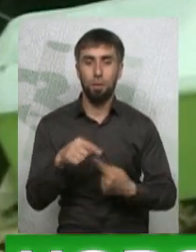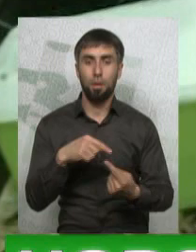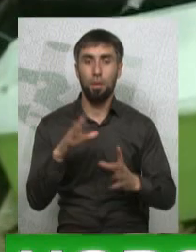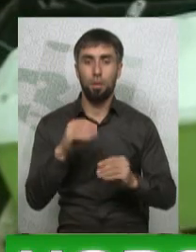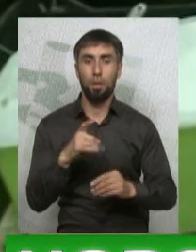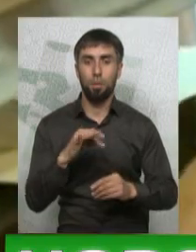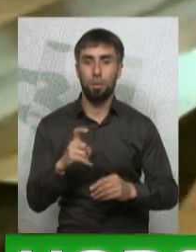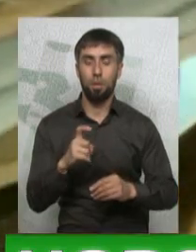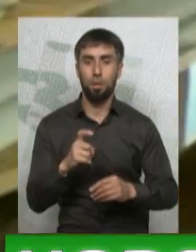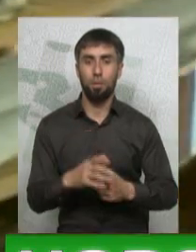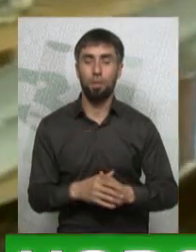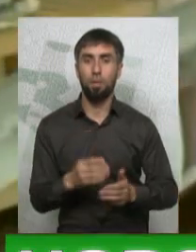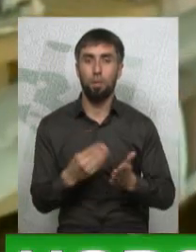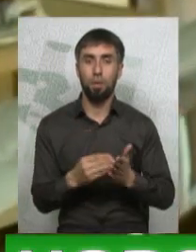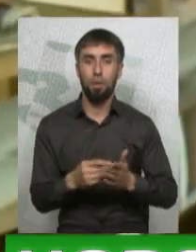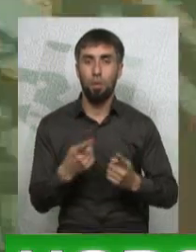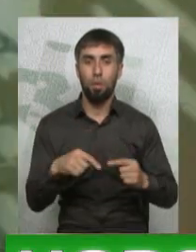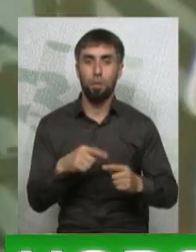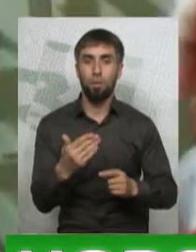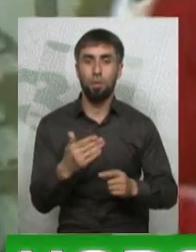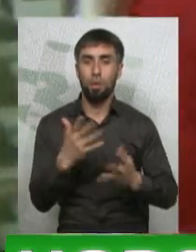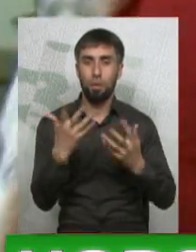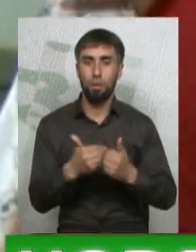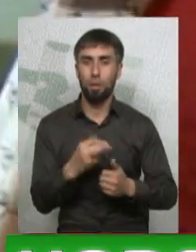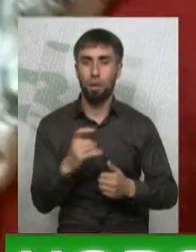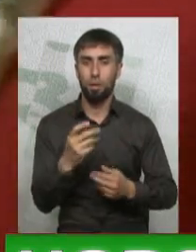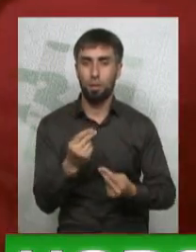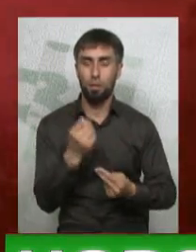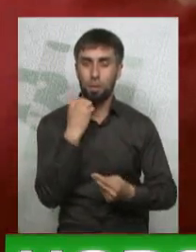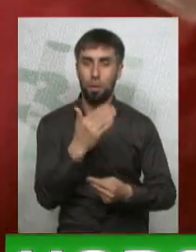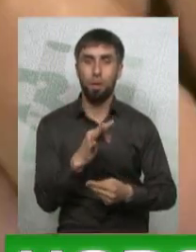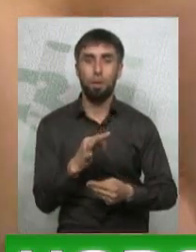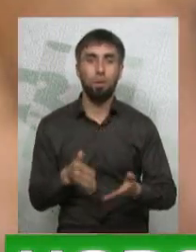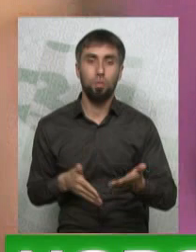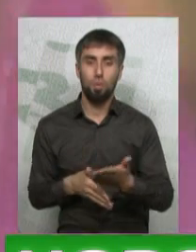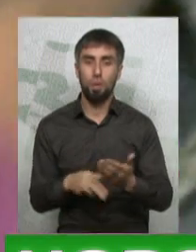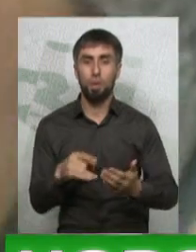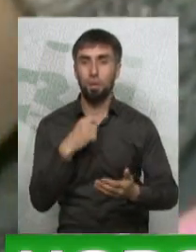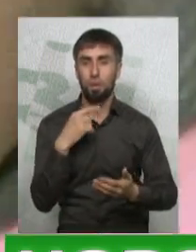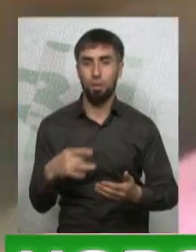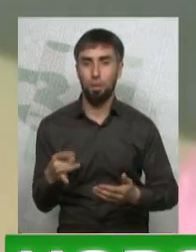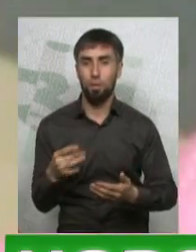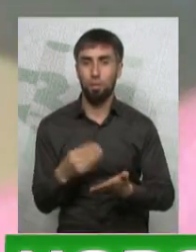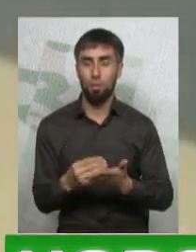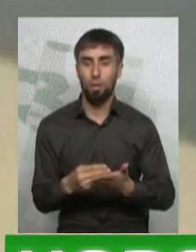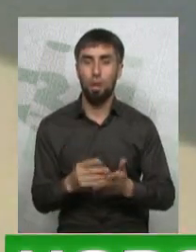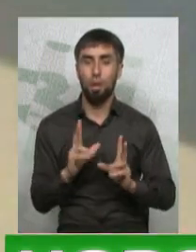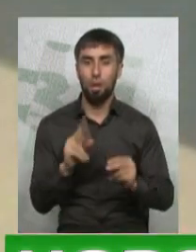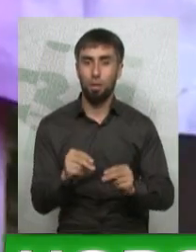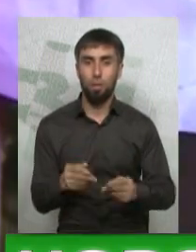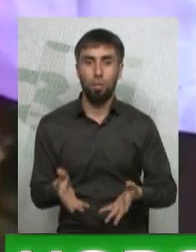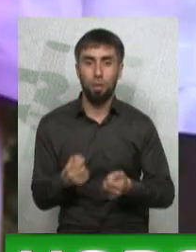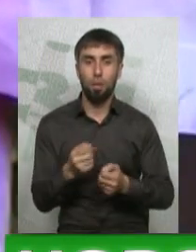этапах производства. Финансирование организации идет за счет федеральных денег и софинансирование из регионального бюджета. По гарантийной